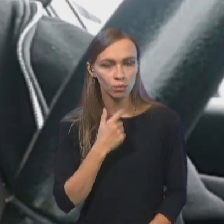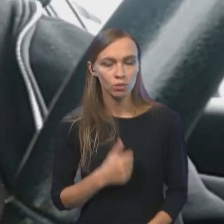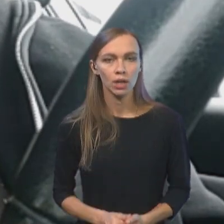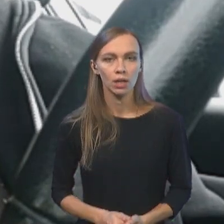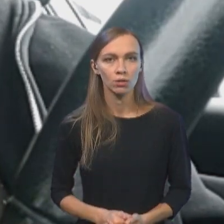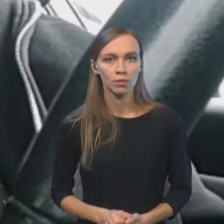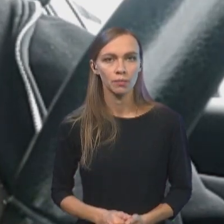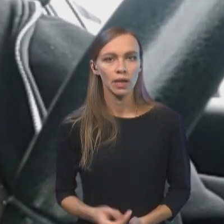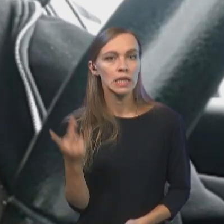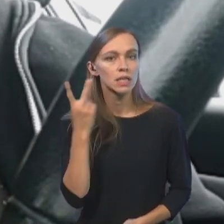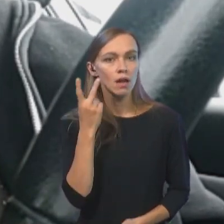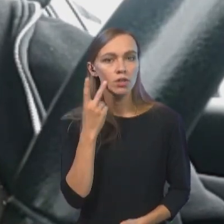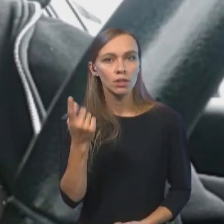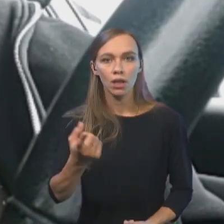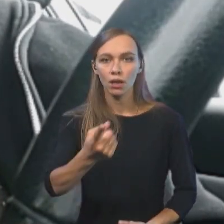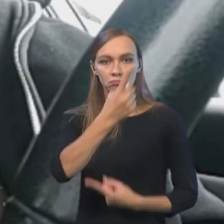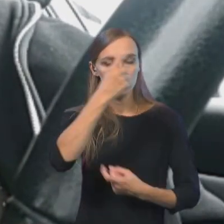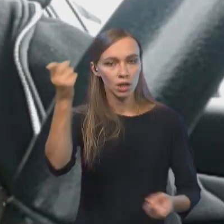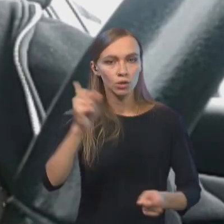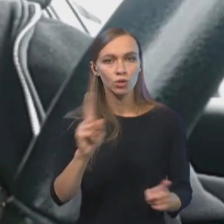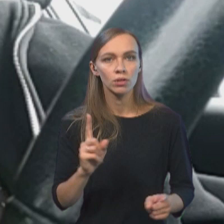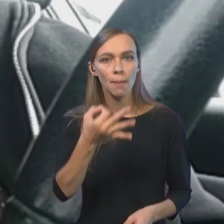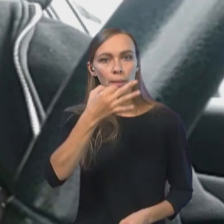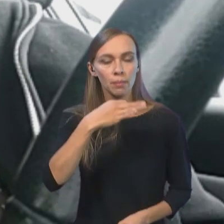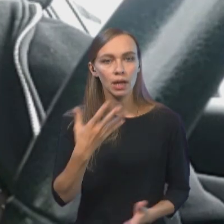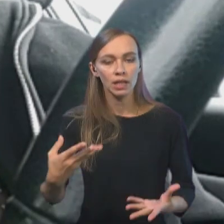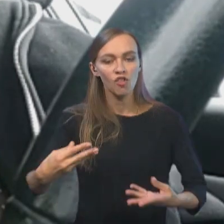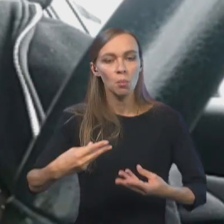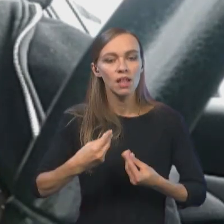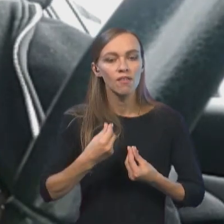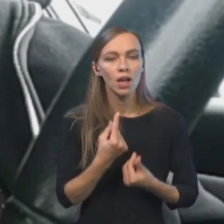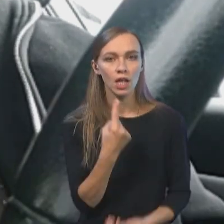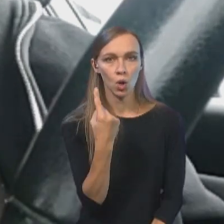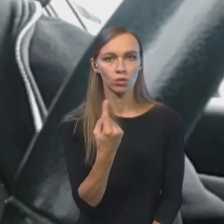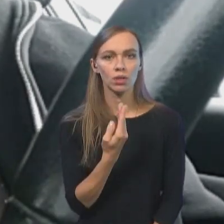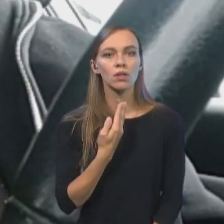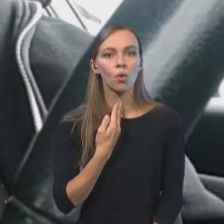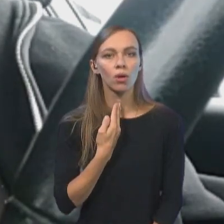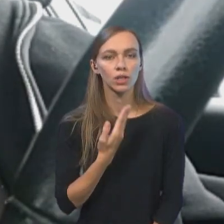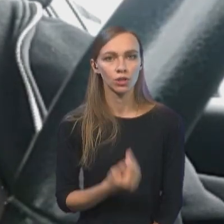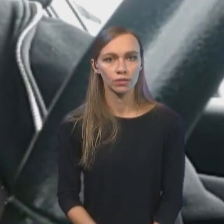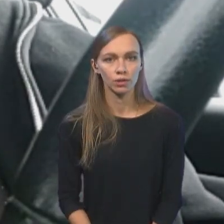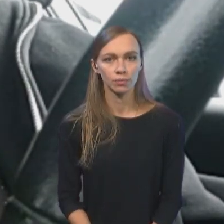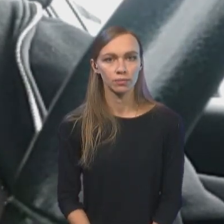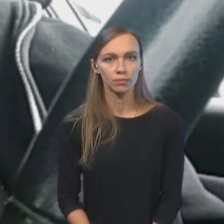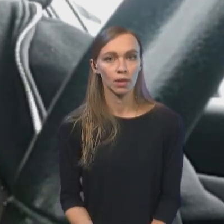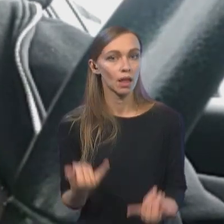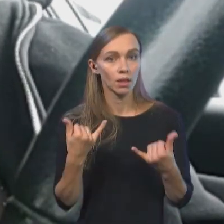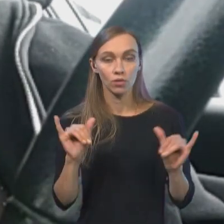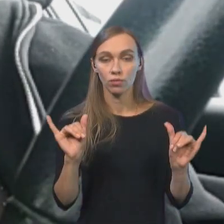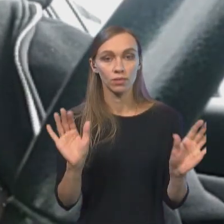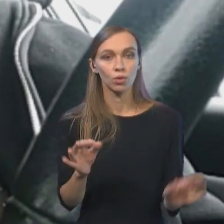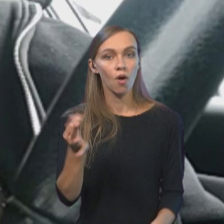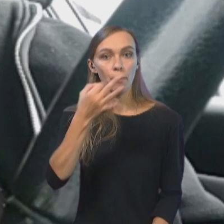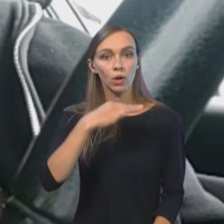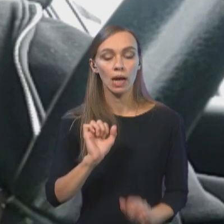на цьому завжди дуже акцентую, що це препарат, який впливає лише на один орган людини. І це не чарівна пігулка, яка захистить